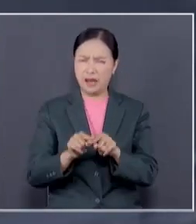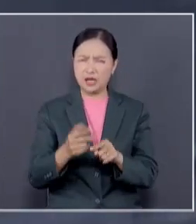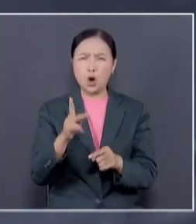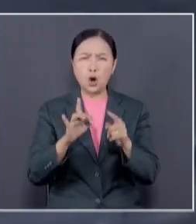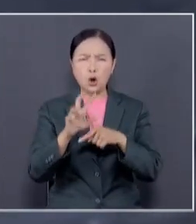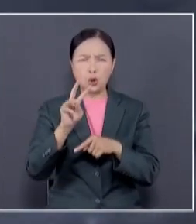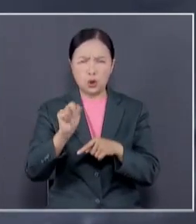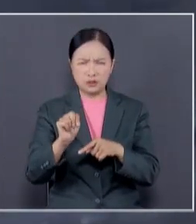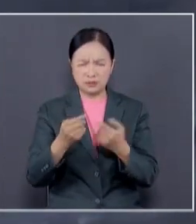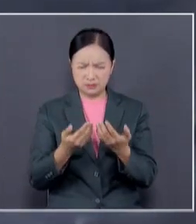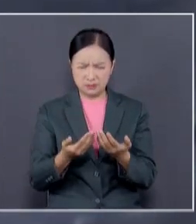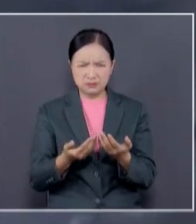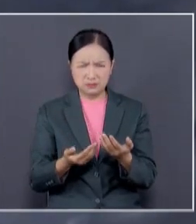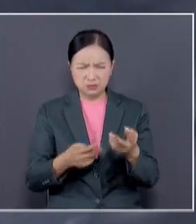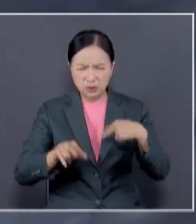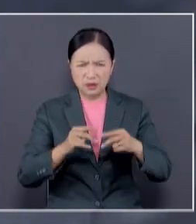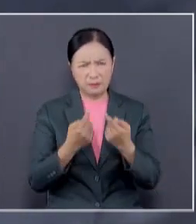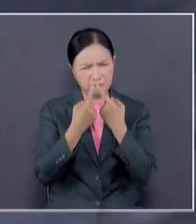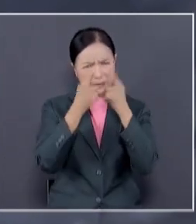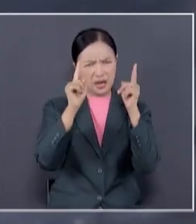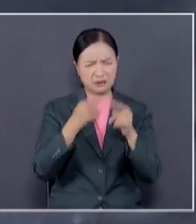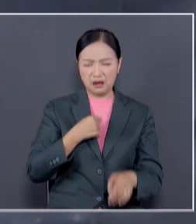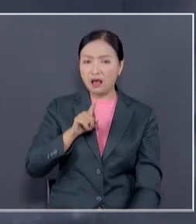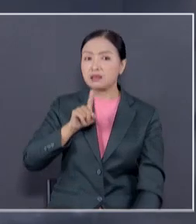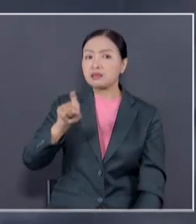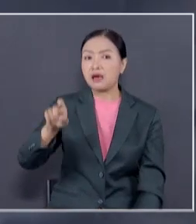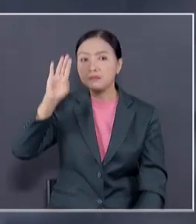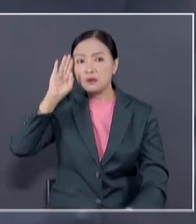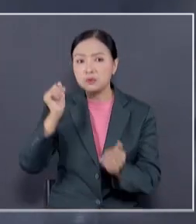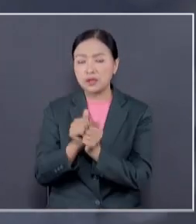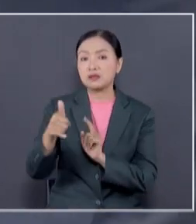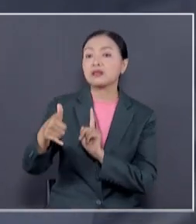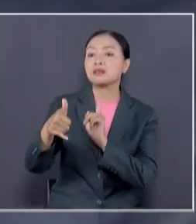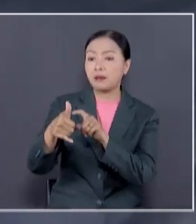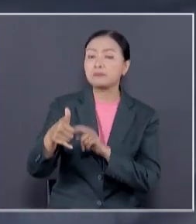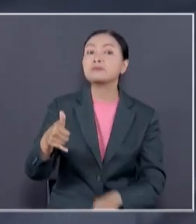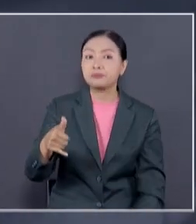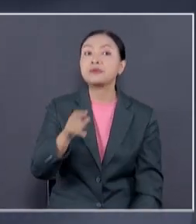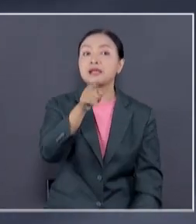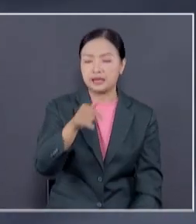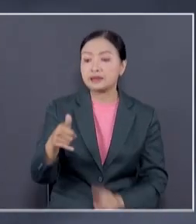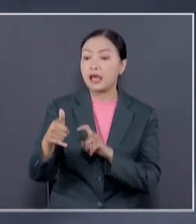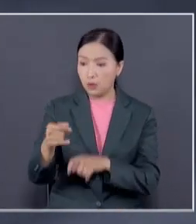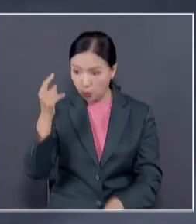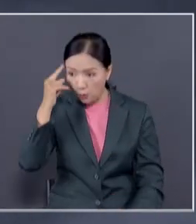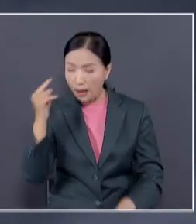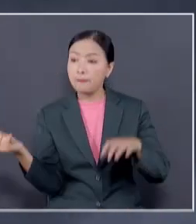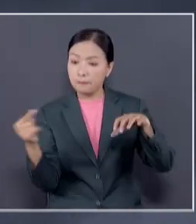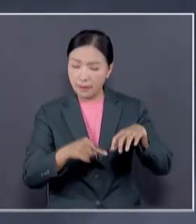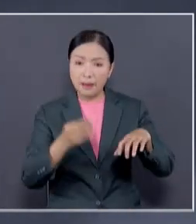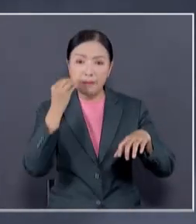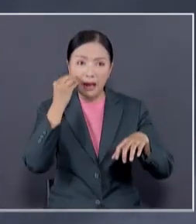อยู่แล้วเพราะเอาจริงๆพอไปถามตำรวจฮะนักข่าวบอกว่าพอถามตำรวจที่มาเนี่ยรู้ไหมว่าจะมาค้นบ้านบิ๊กโ